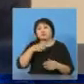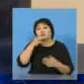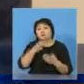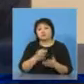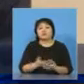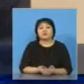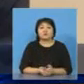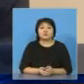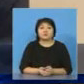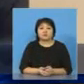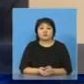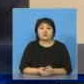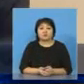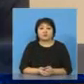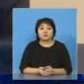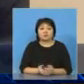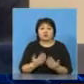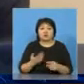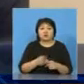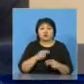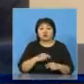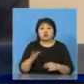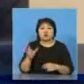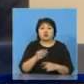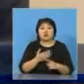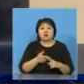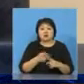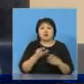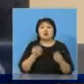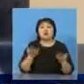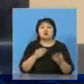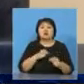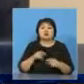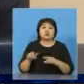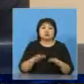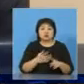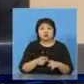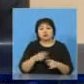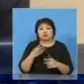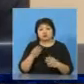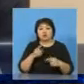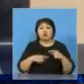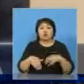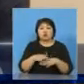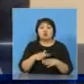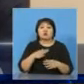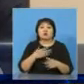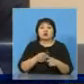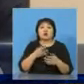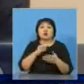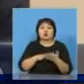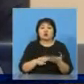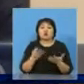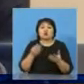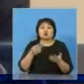білдіремін. Бүгінде осы жұмыстың барлығы әлі қанша жұмыс істелсе де одан да көп жұмыс алдымызда